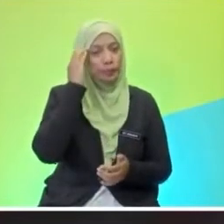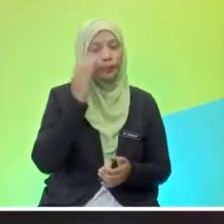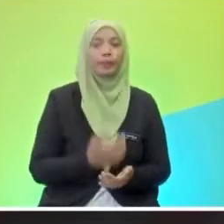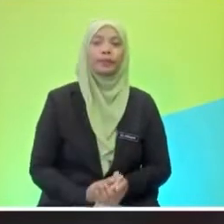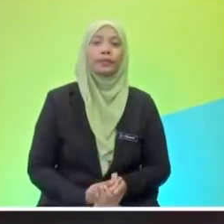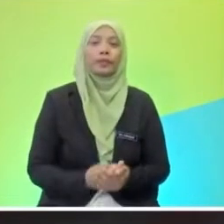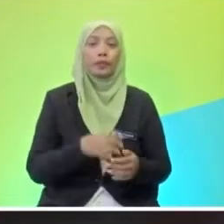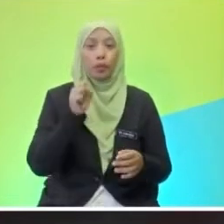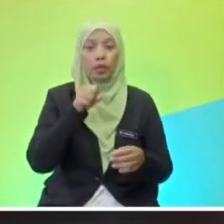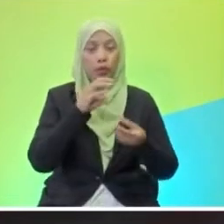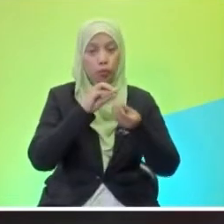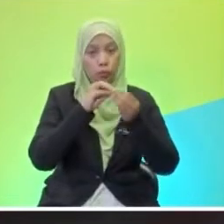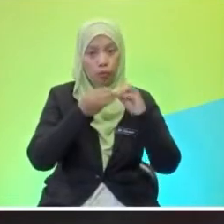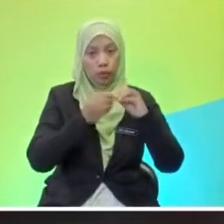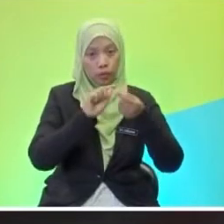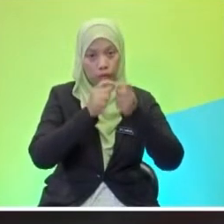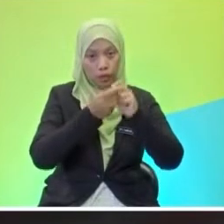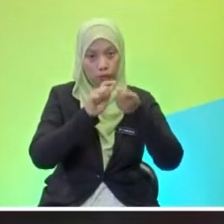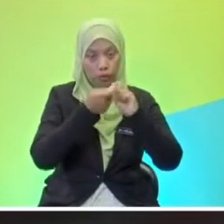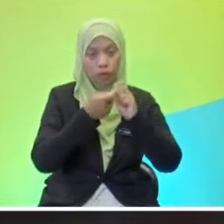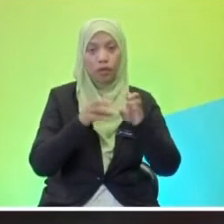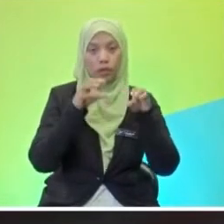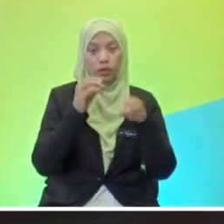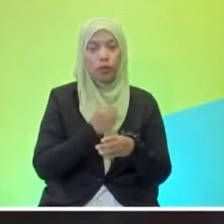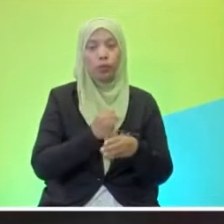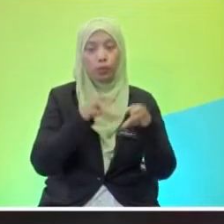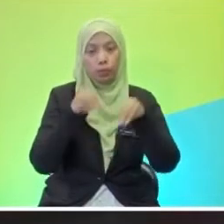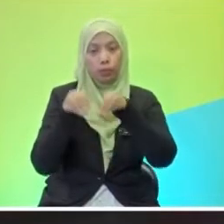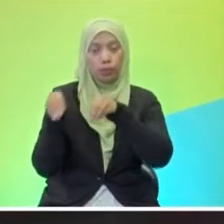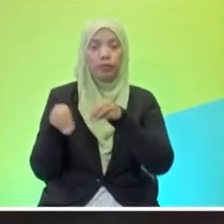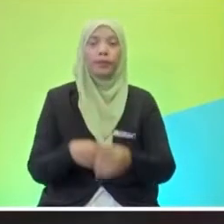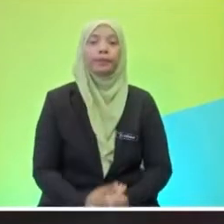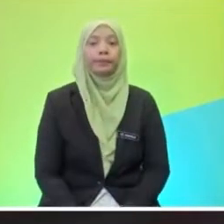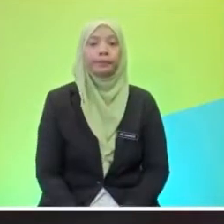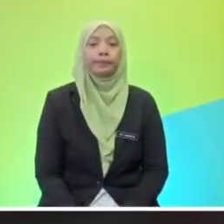oke Ya ini kita bagi jahe ya syahid